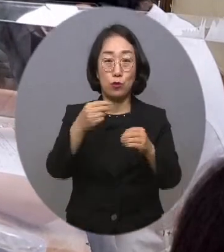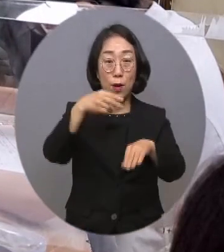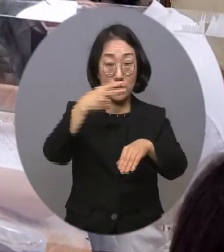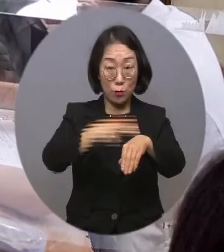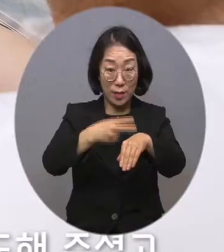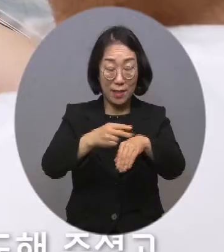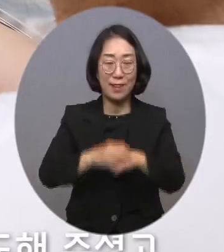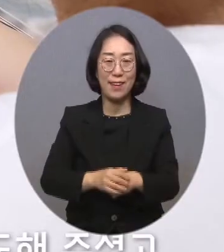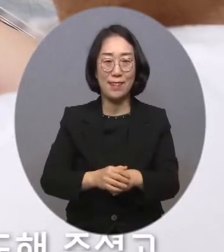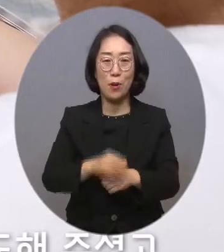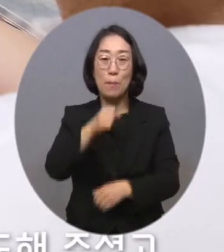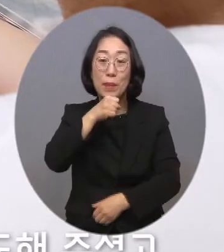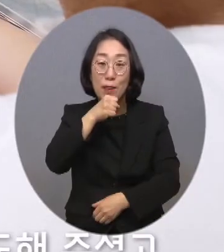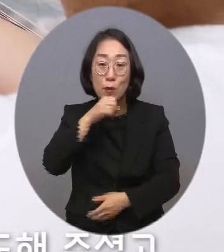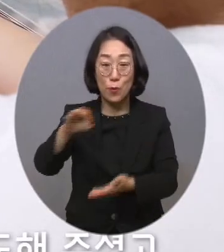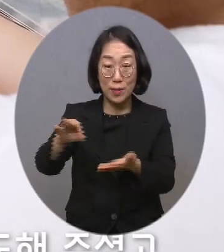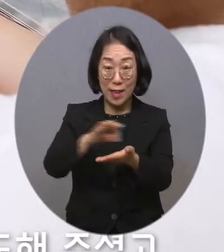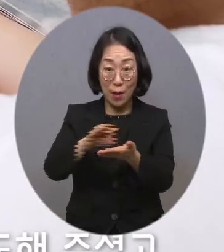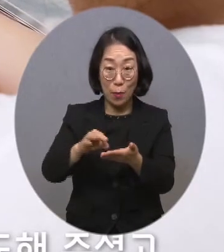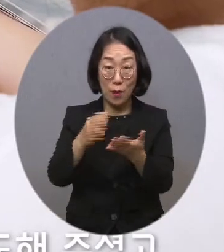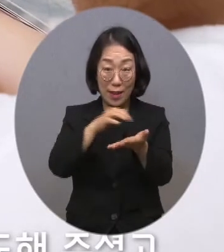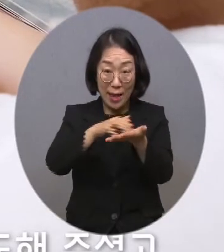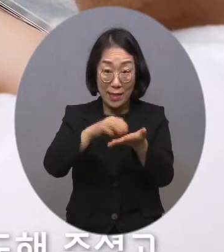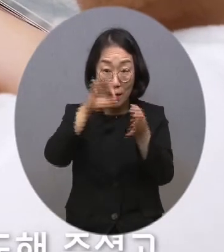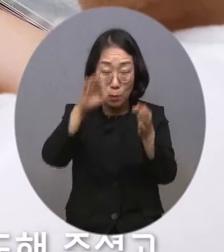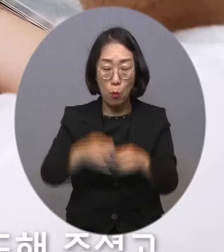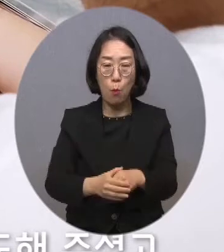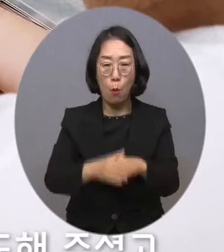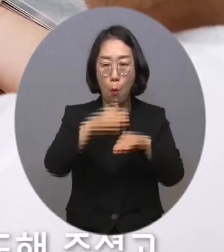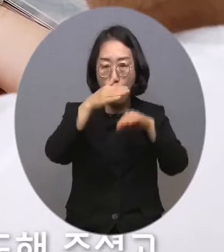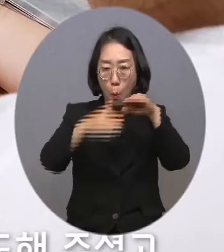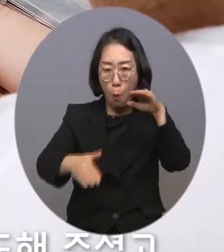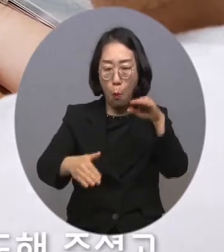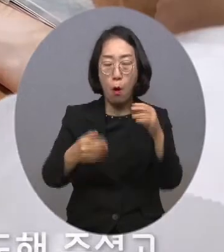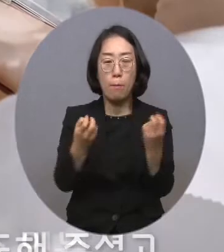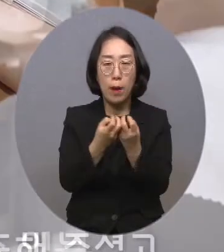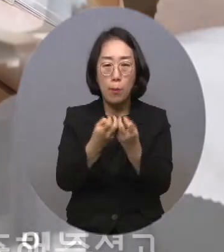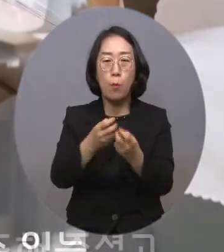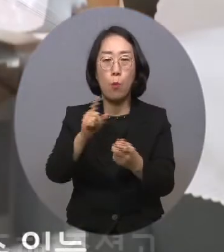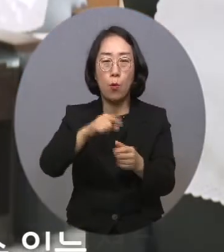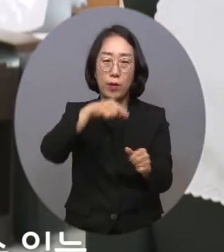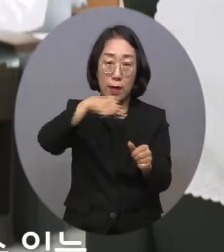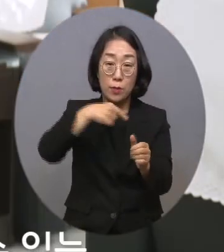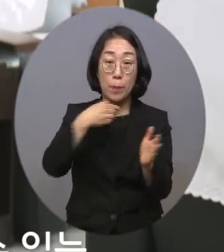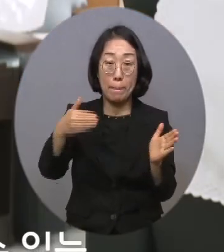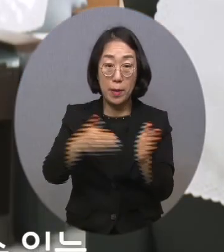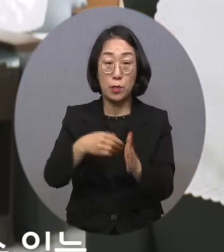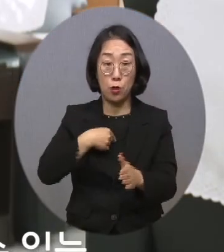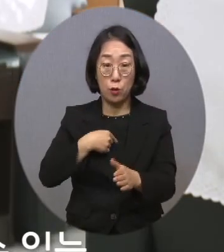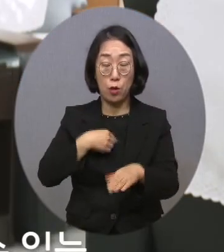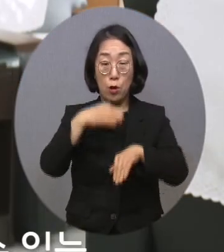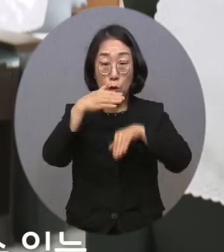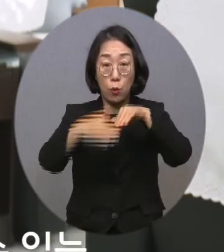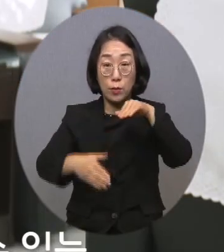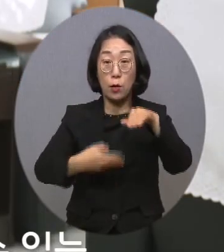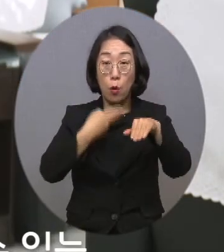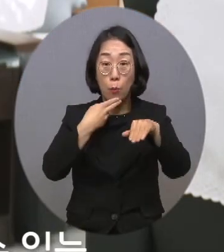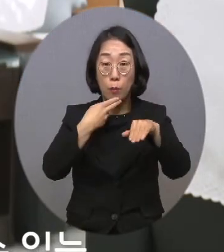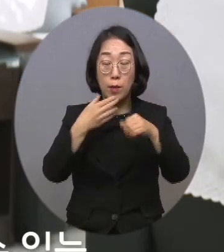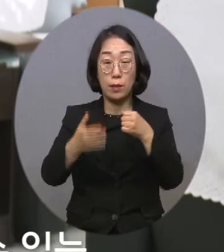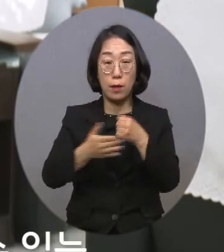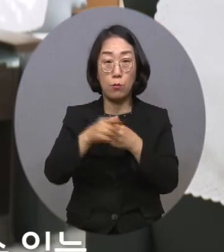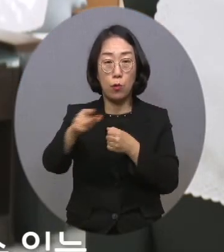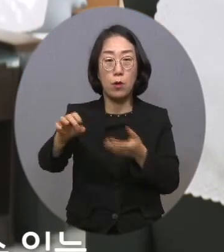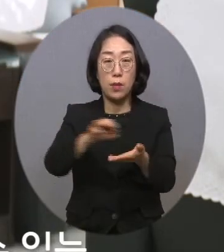삼각비를 활용해서 경사로가 설치되지 않은 곳의 원인을 추론할 수 있도록 지도해 주셨고 그리고 저는 경사로가 설치되지 않은